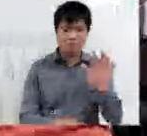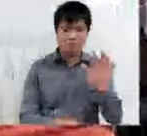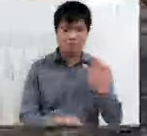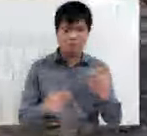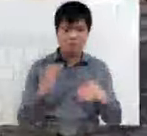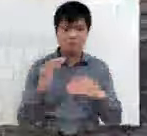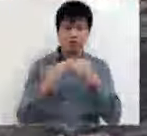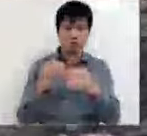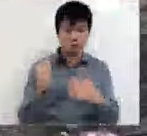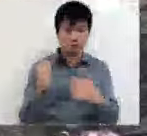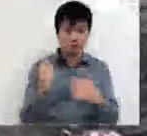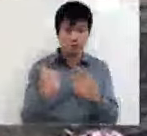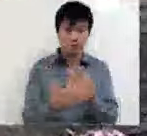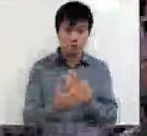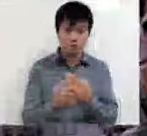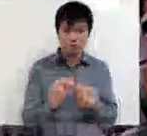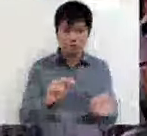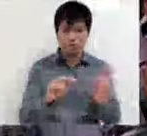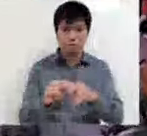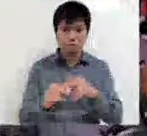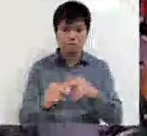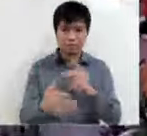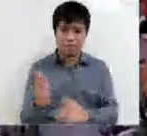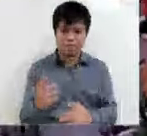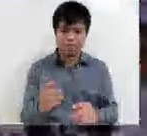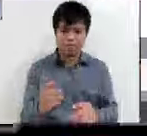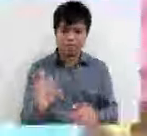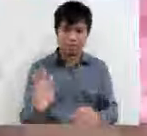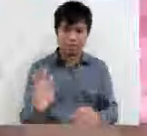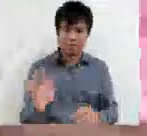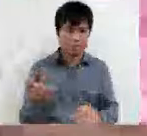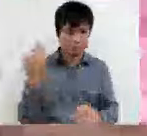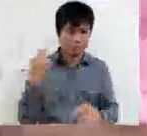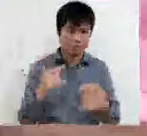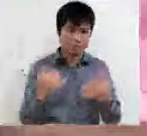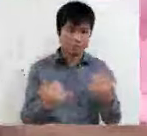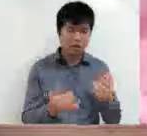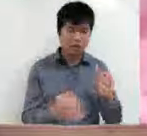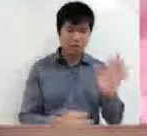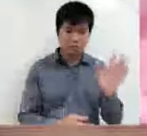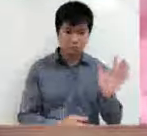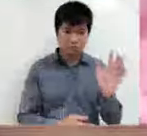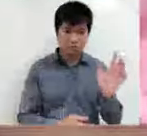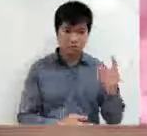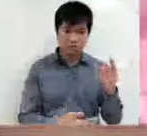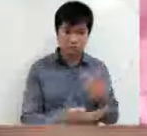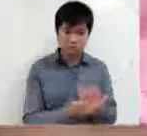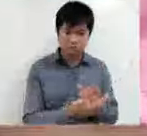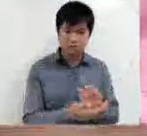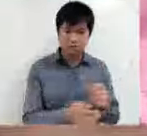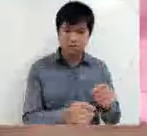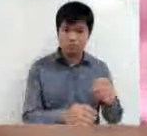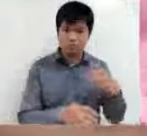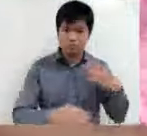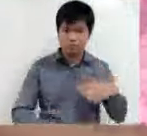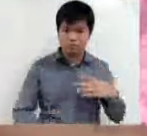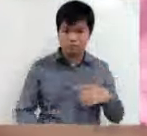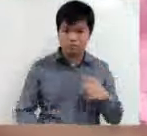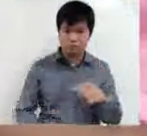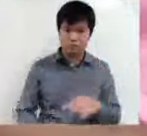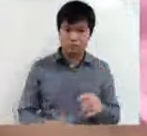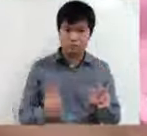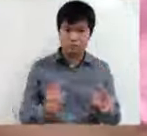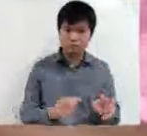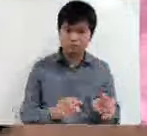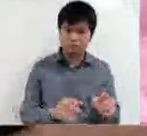35 pesos na pambatang damit, 50 pesos na ngayon. Pagka hinahango rin sa ibang bansa yung tela, syempre yung tax din po nila, magbabaya din